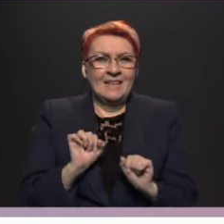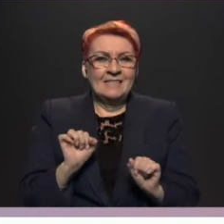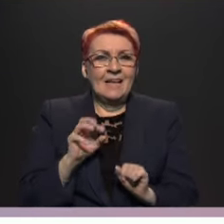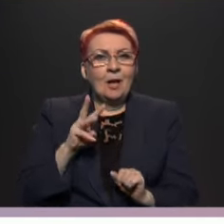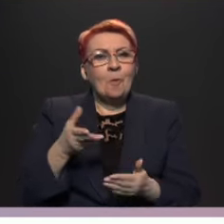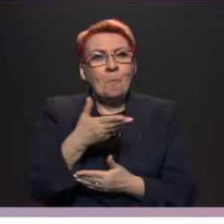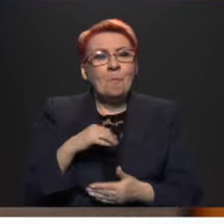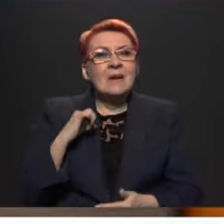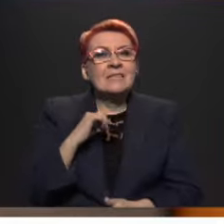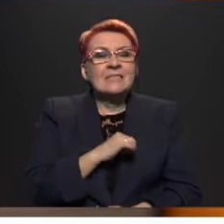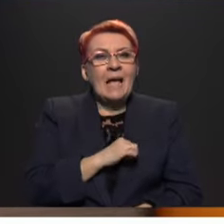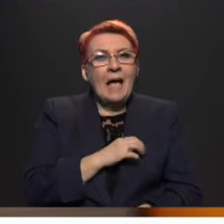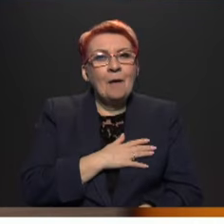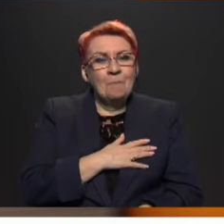сами